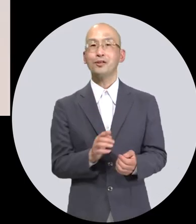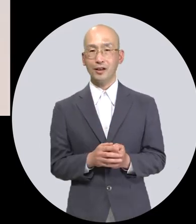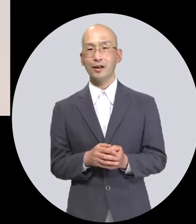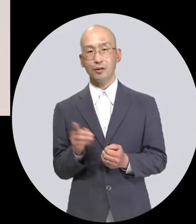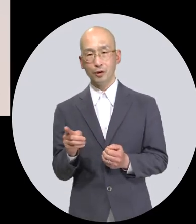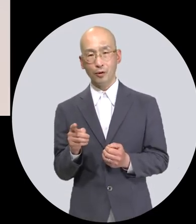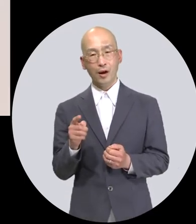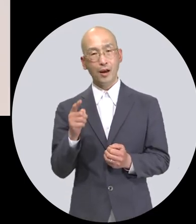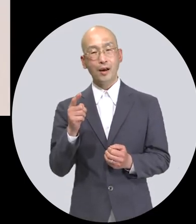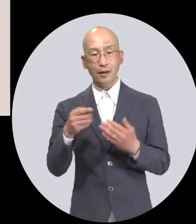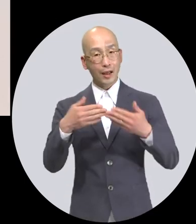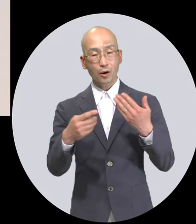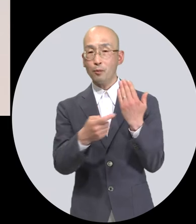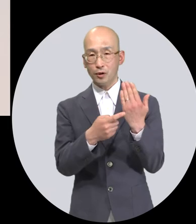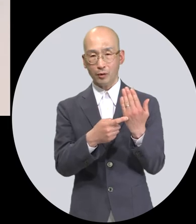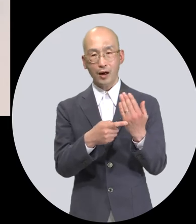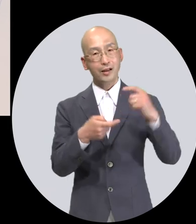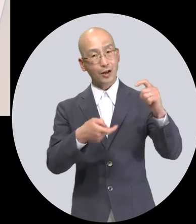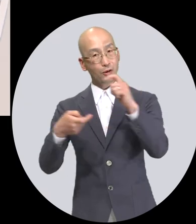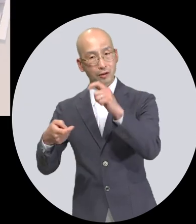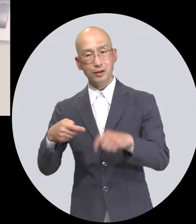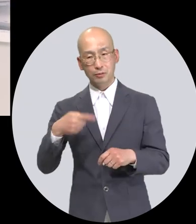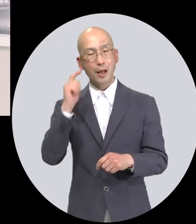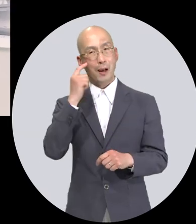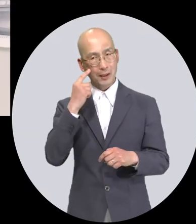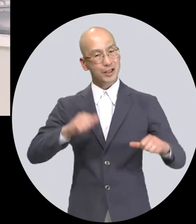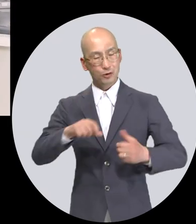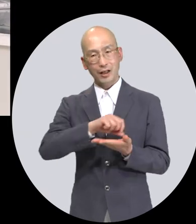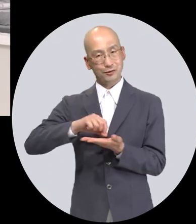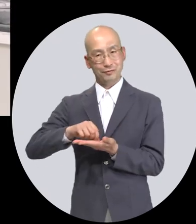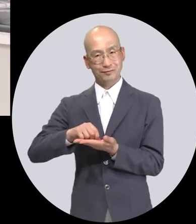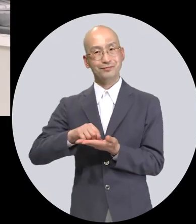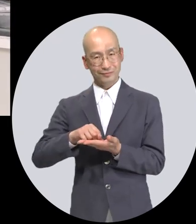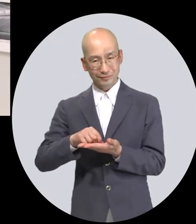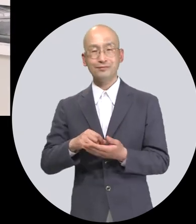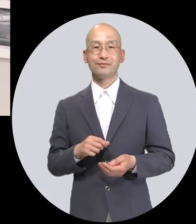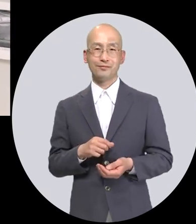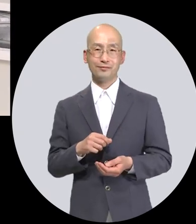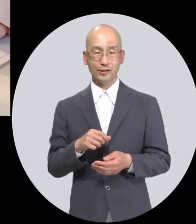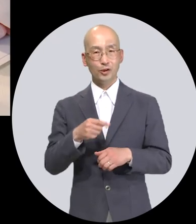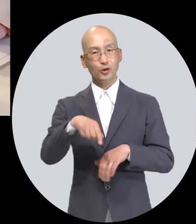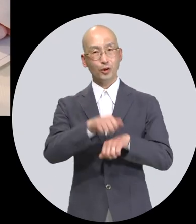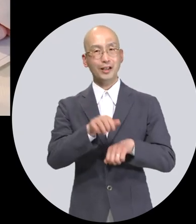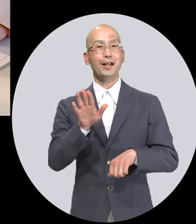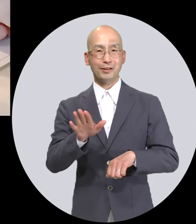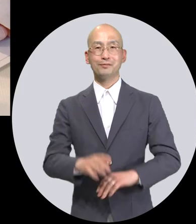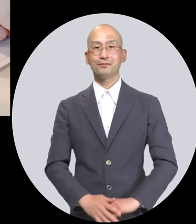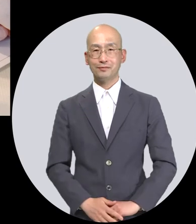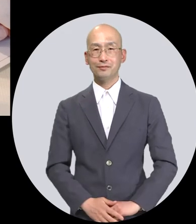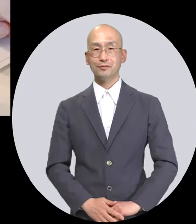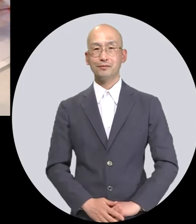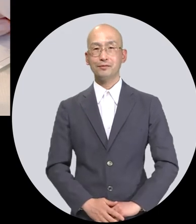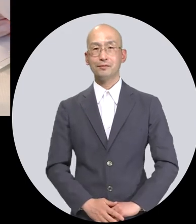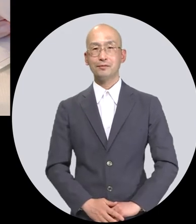り、これはこの絵の見どころは何々と何々ですって、も う、はい、 もう独断と偏見で書くってい